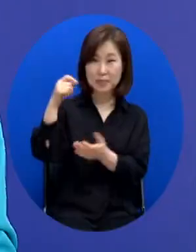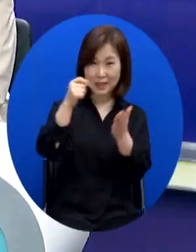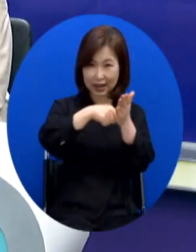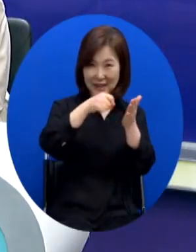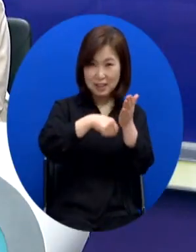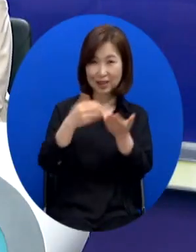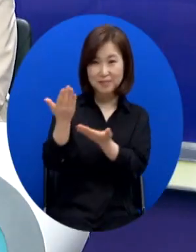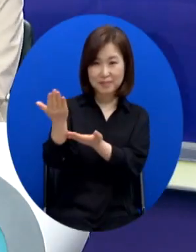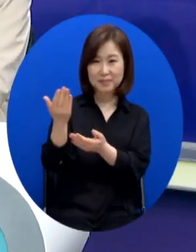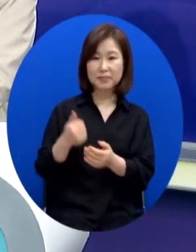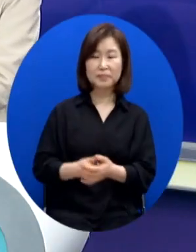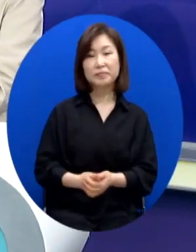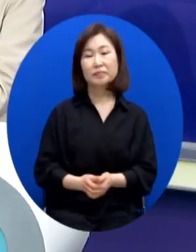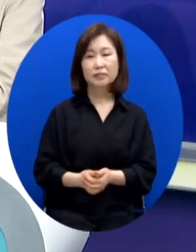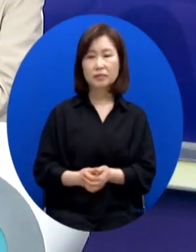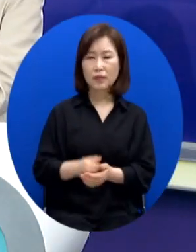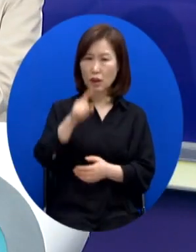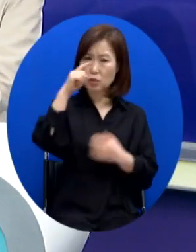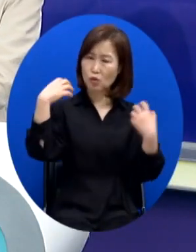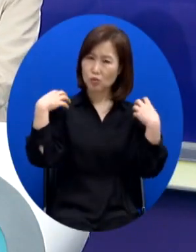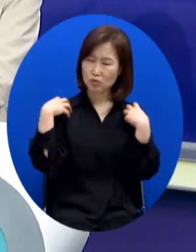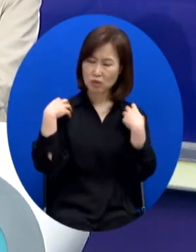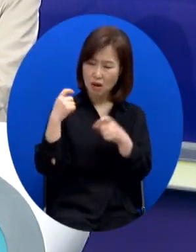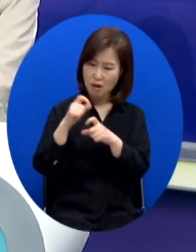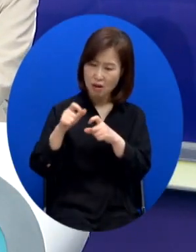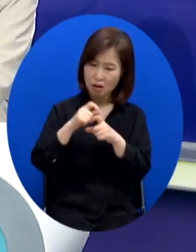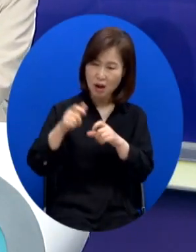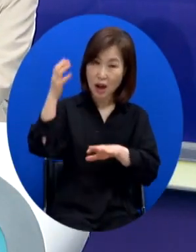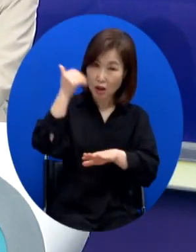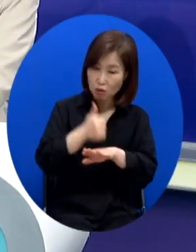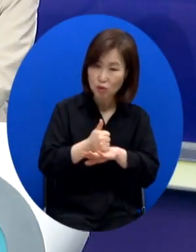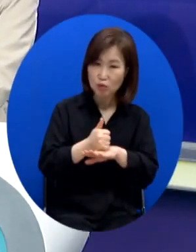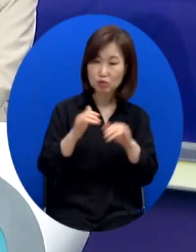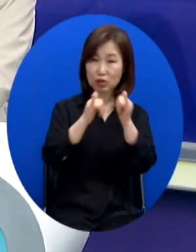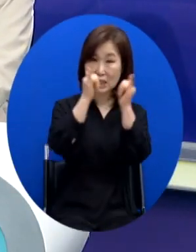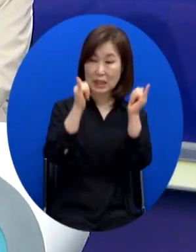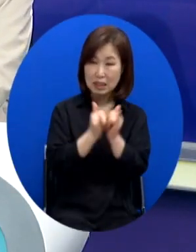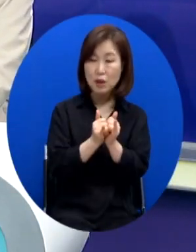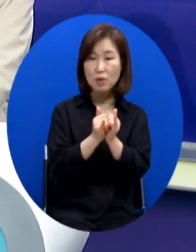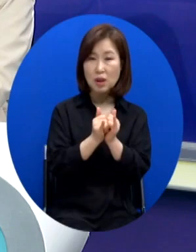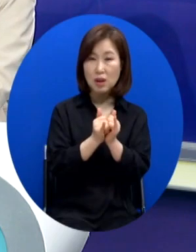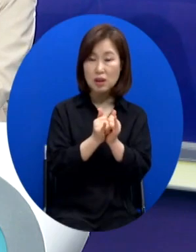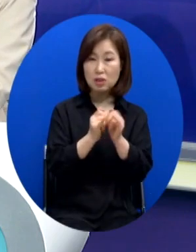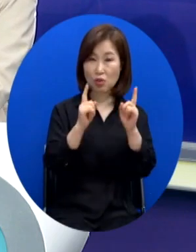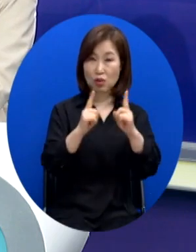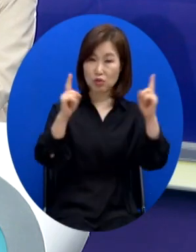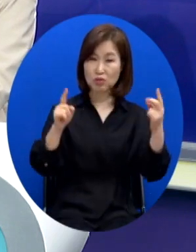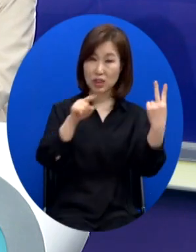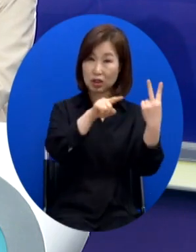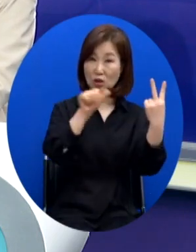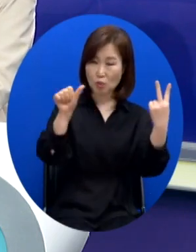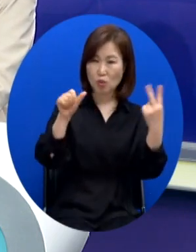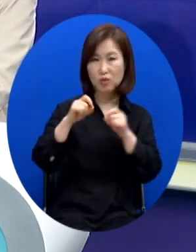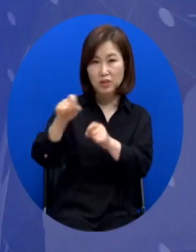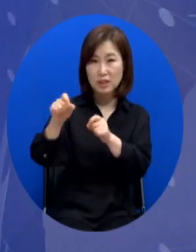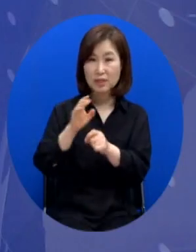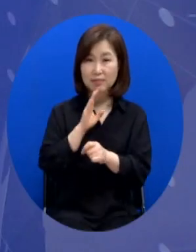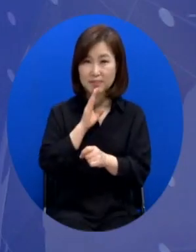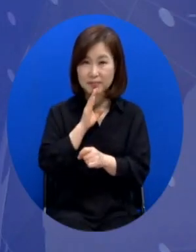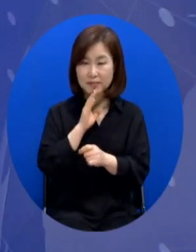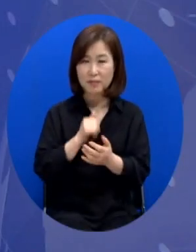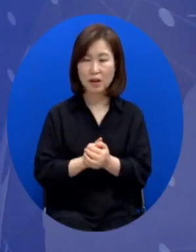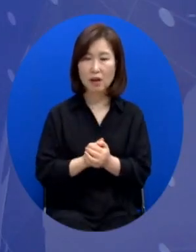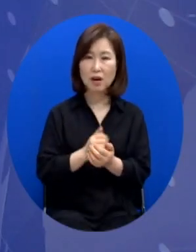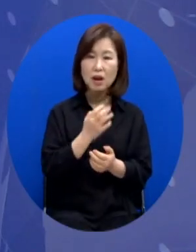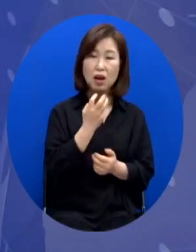안녕하십니까? 정부가 고심 끝에 결국은 사회적 거리두기 2.5단계를 연장하기로 했네요. 어떻습니까? 네, 그렇습니다.